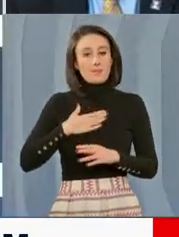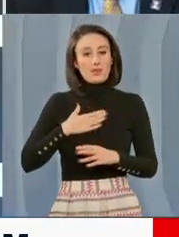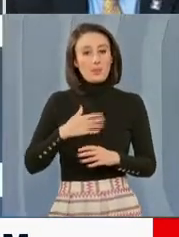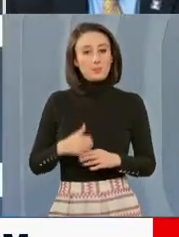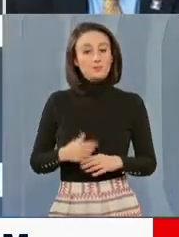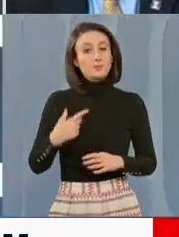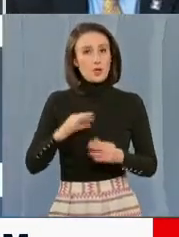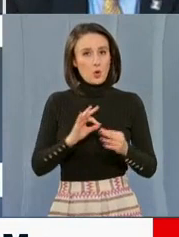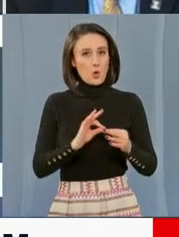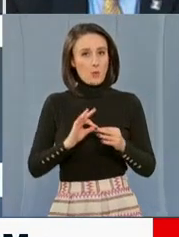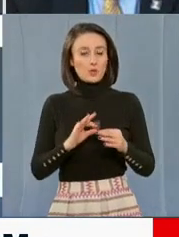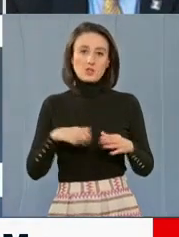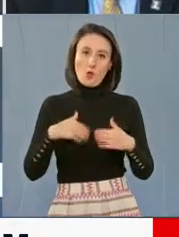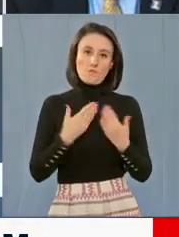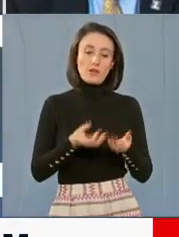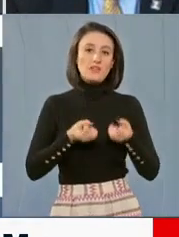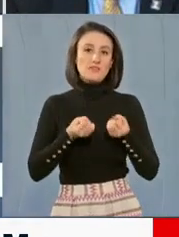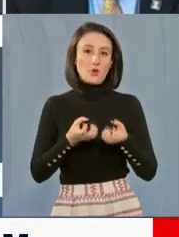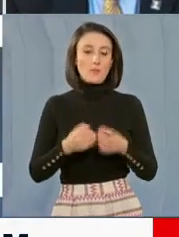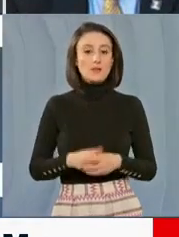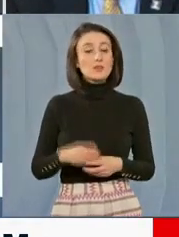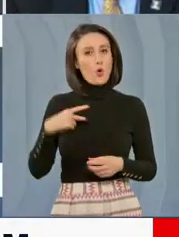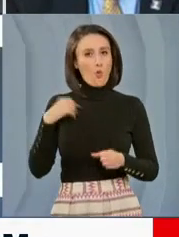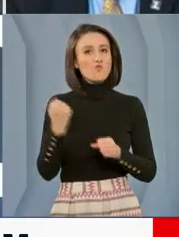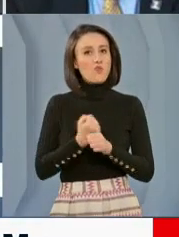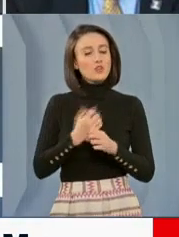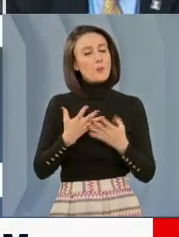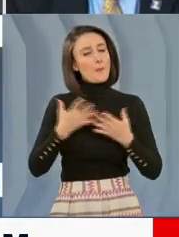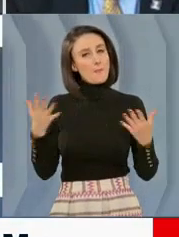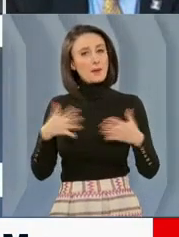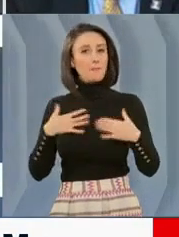colaborez, să furnizez informații, o fac cu cea mai mare plăcere.